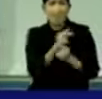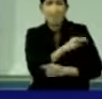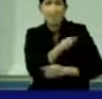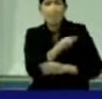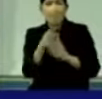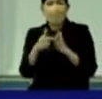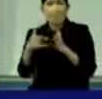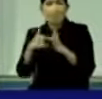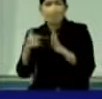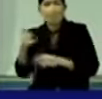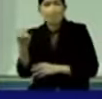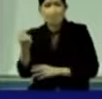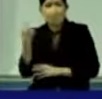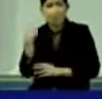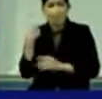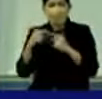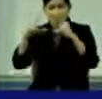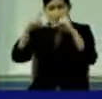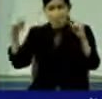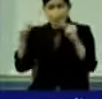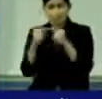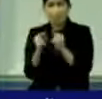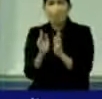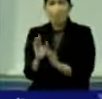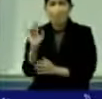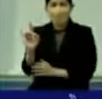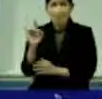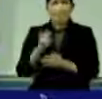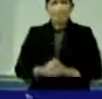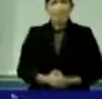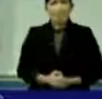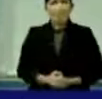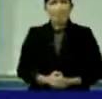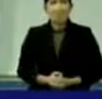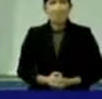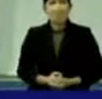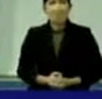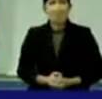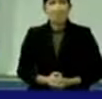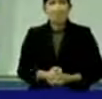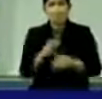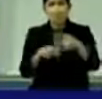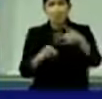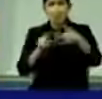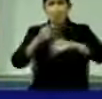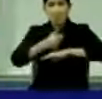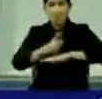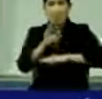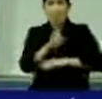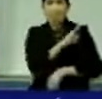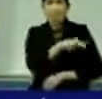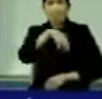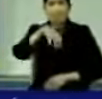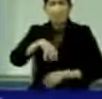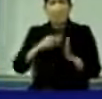ค่ะแล้วก็พยาบาลอีกจำนวน8คนด้วยกัน ทางด้านของนายแพทย์อายุทธพมราภานะครับผู้อำนวยการโรงพยาบาลอุตร